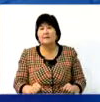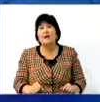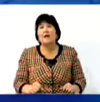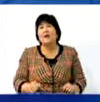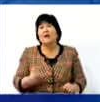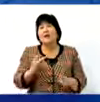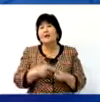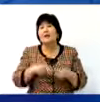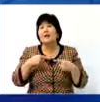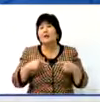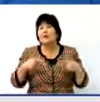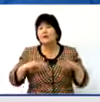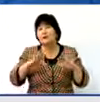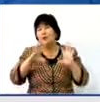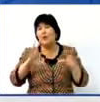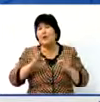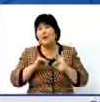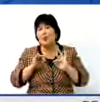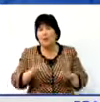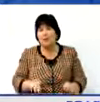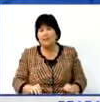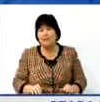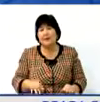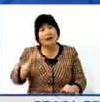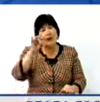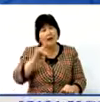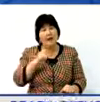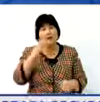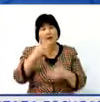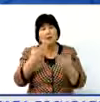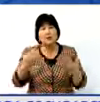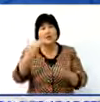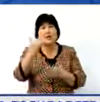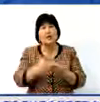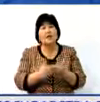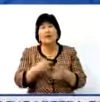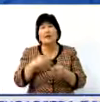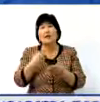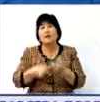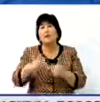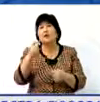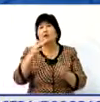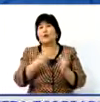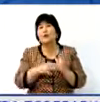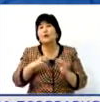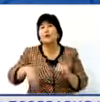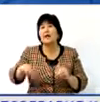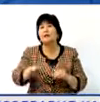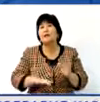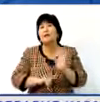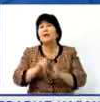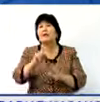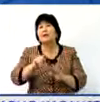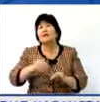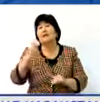Далее об этих и других событиях более подробно. Казахстан в международном рейтинге Doing Business среди 190 стран поднялся на